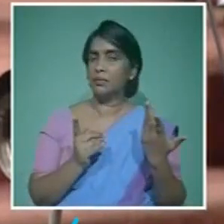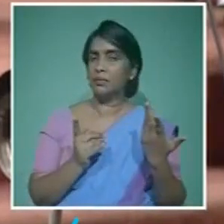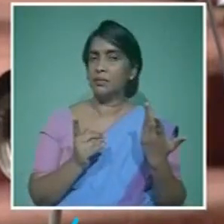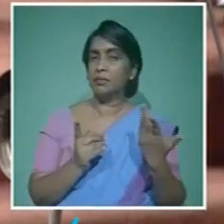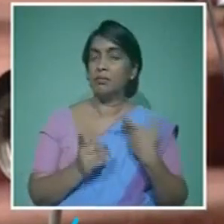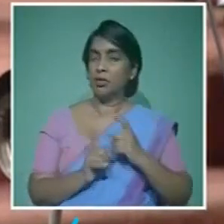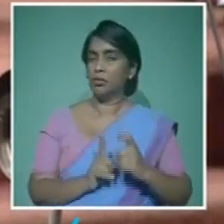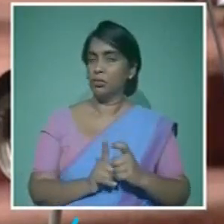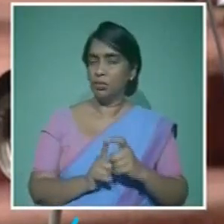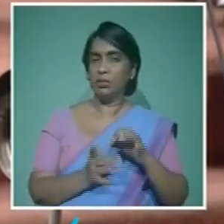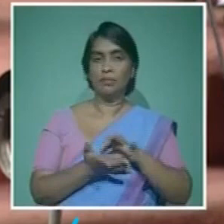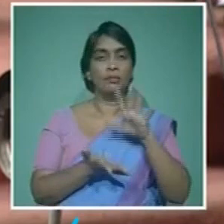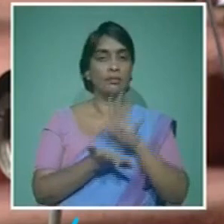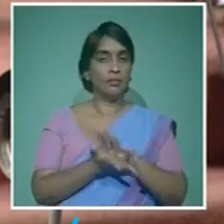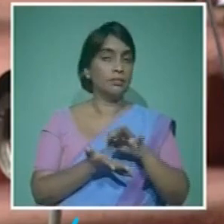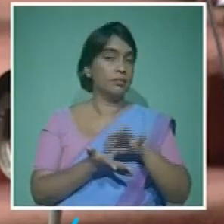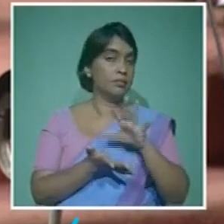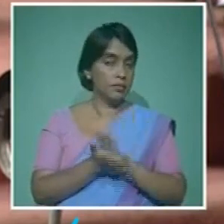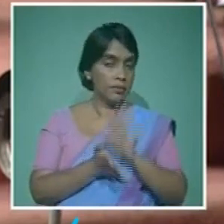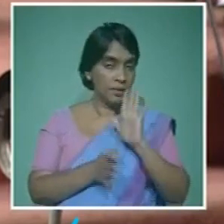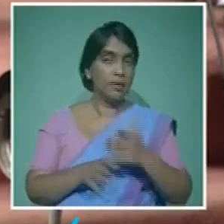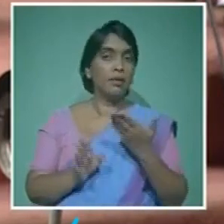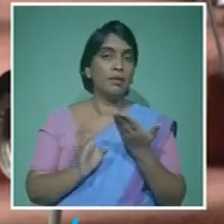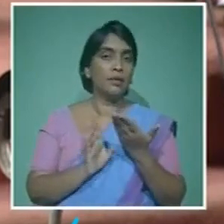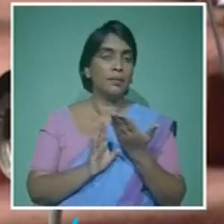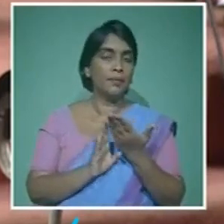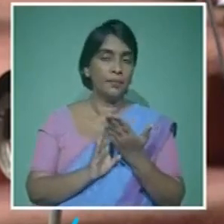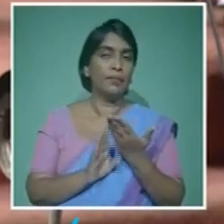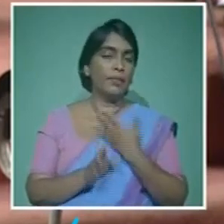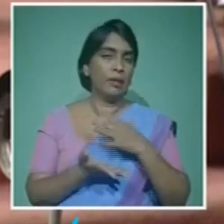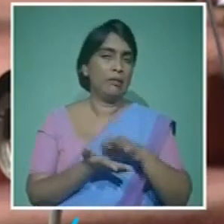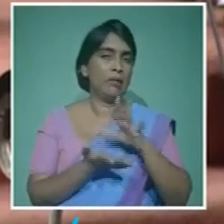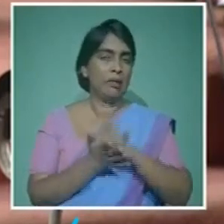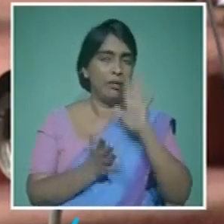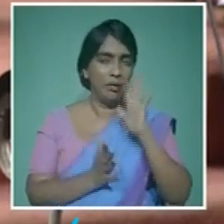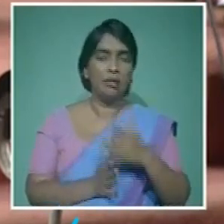தீர்மானங்களை எடுத்தேன், பண்டாரநாயக் அவர்கள்